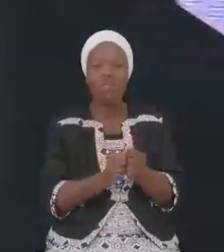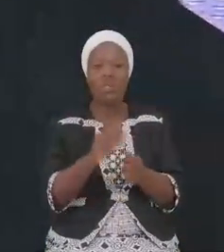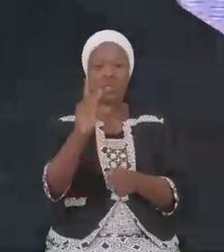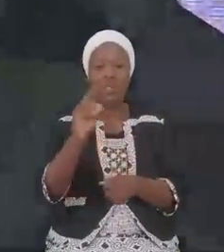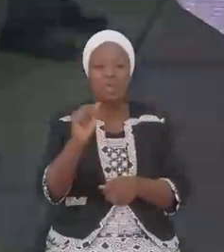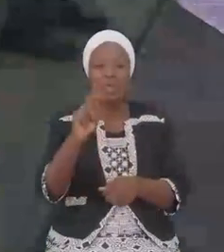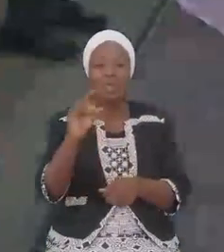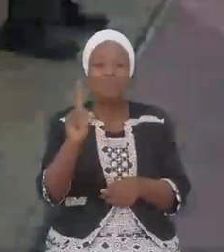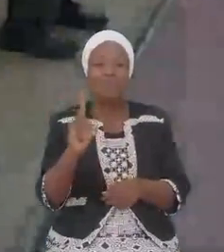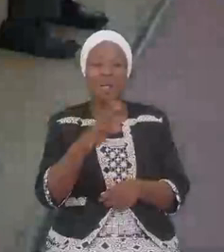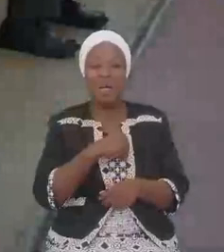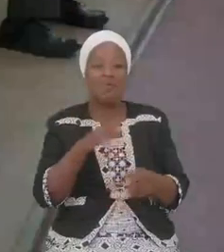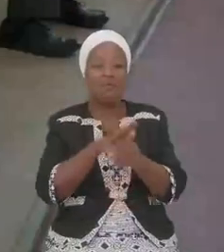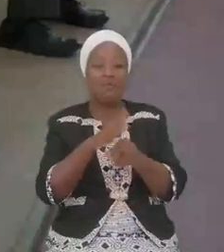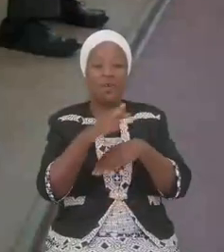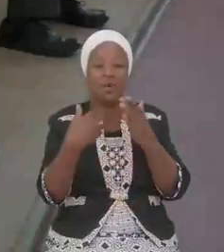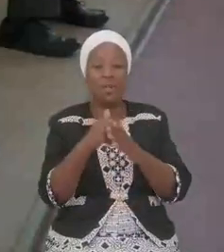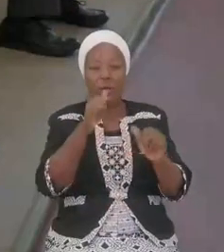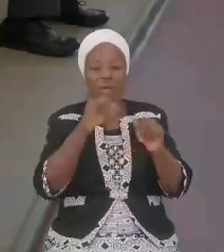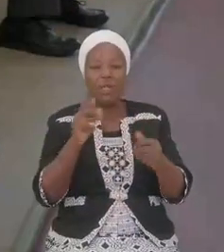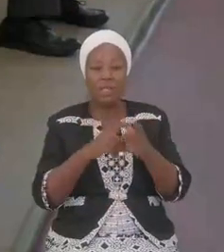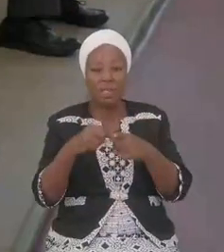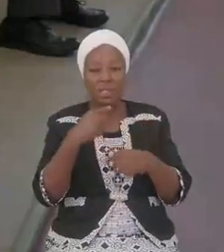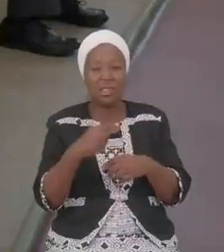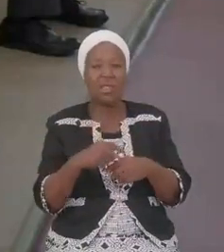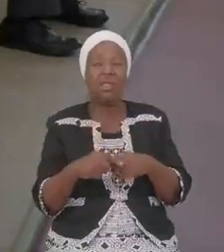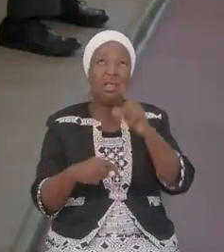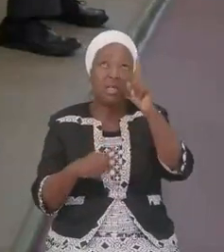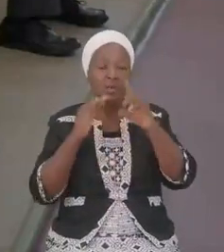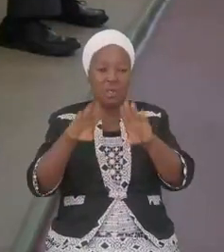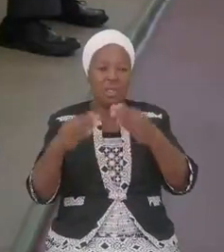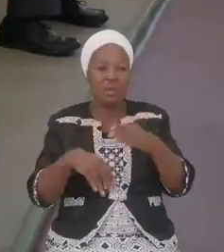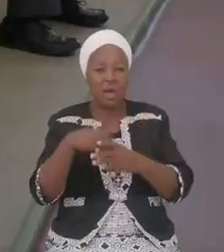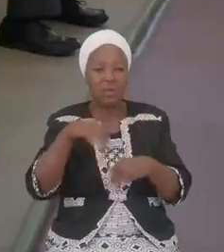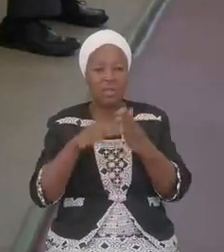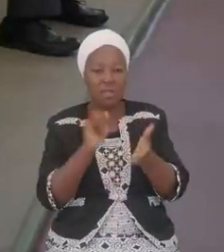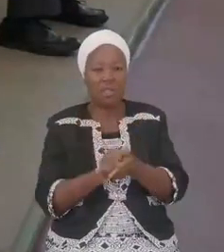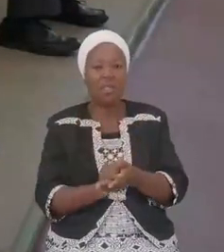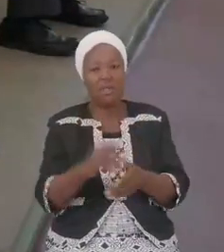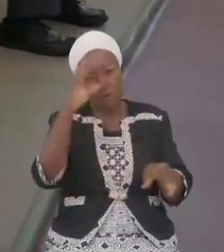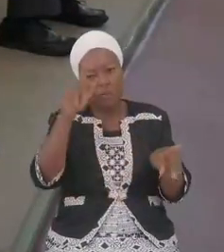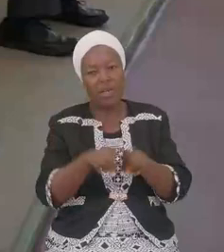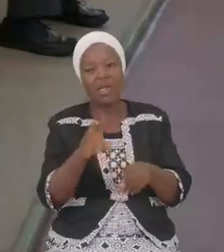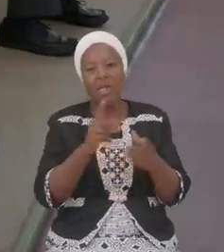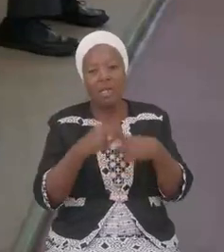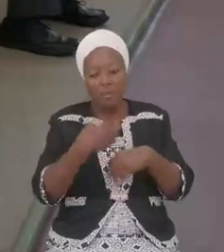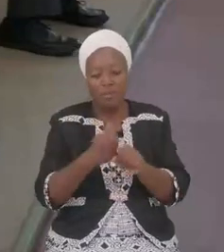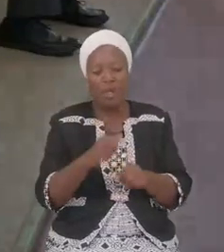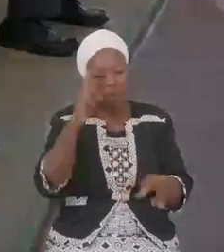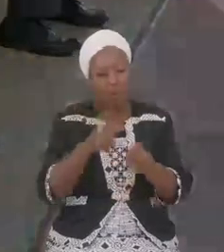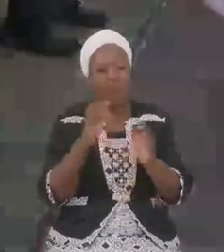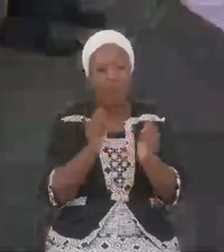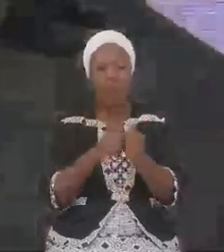toutes les bénédictions qu'il a dit qu'il donnera. Il a fait alliance avec la